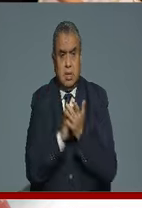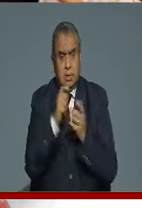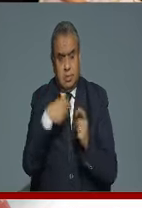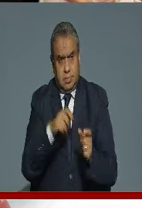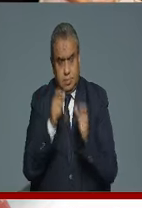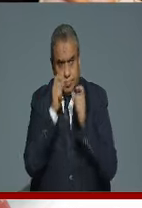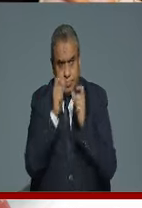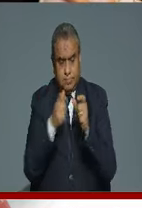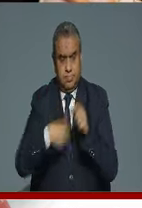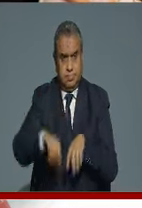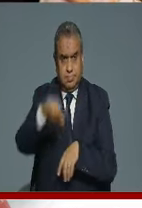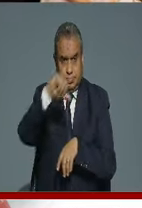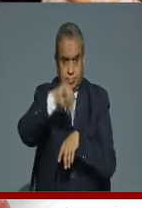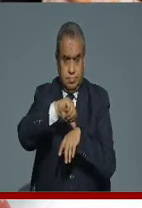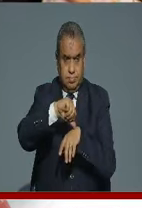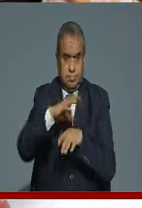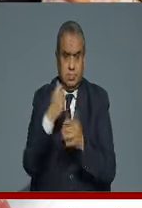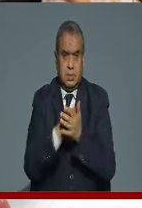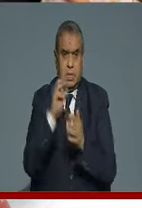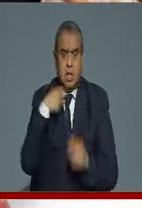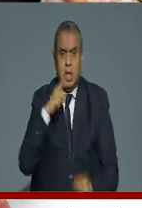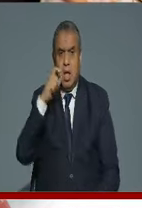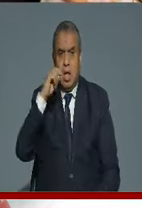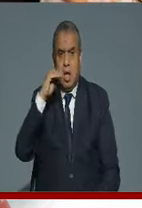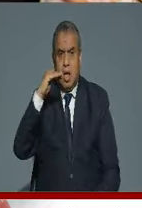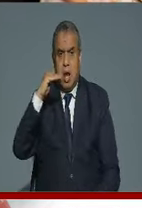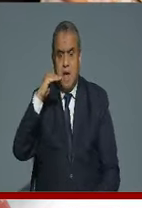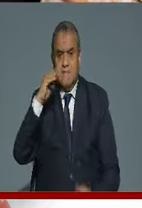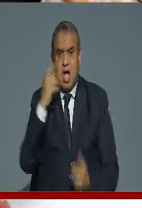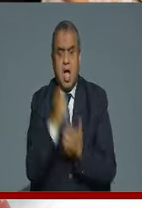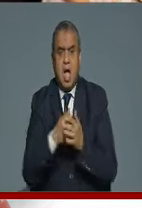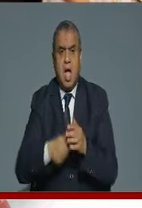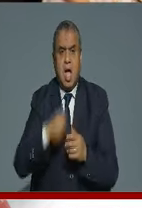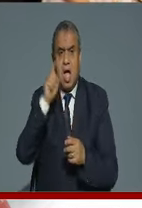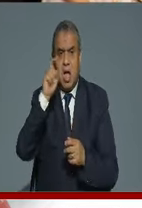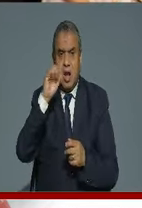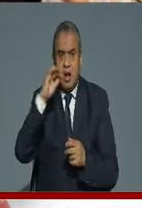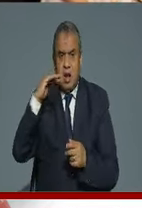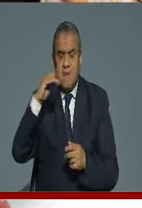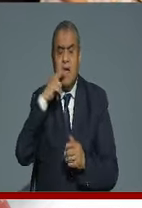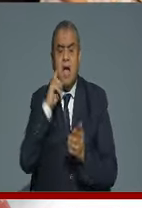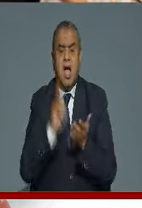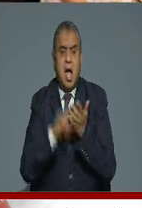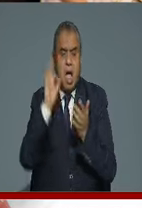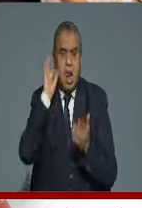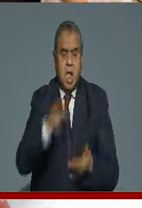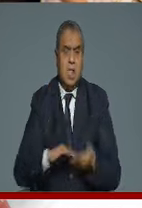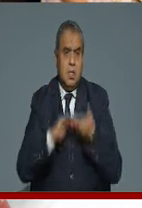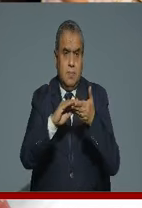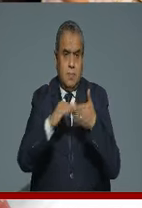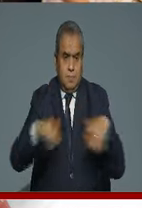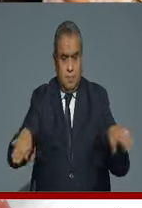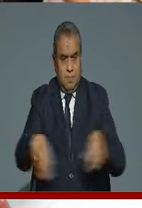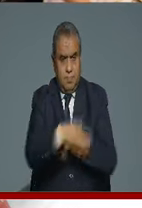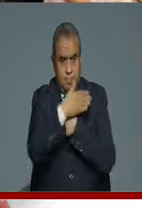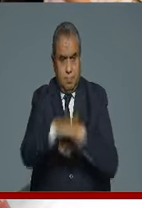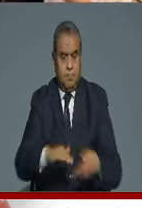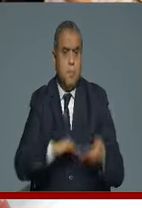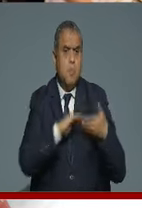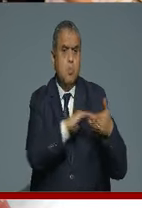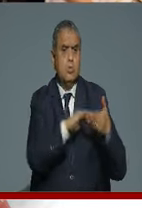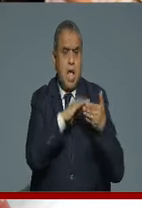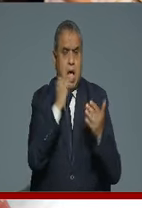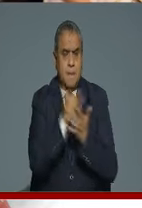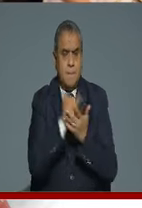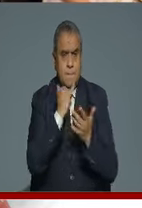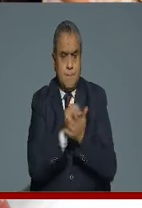المنفذ بتاع رفح يبقى فرصة، يبقى سبيل، يبقى مسار لتقديم المساعدات